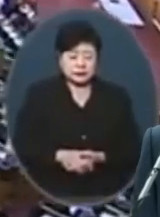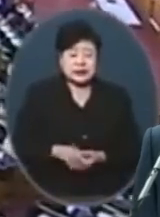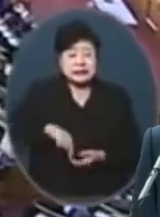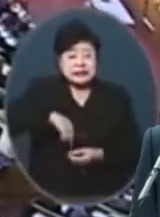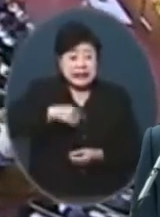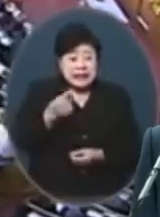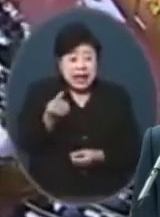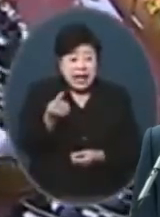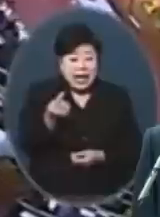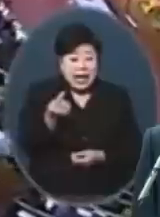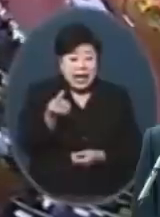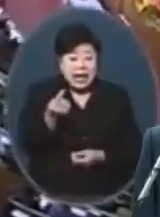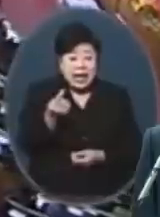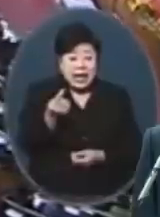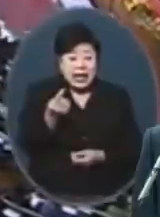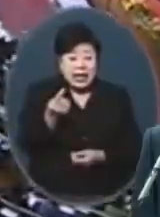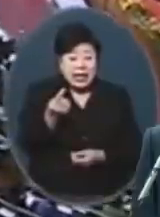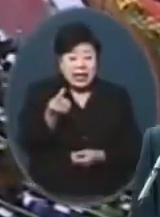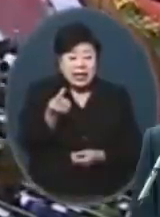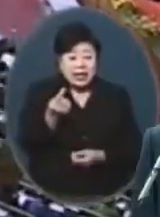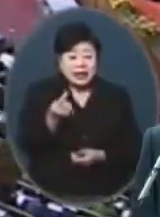자기가